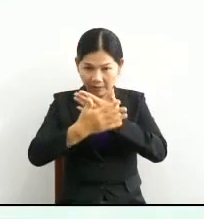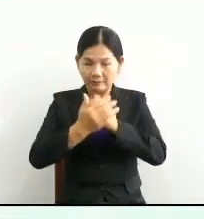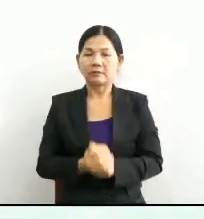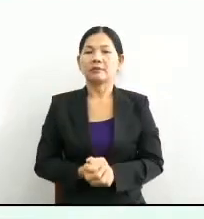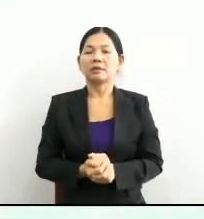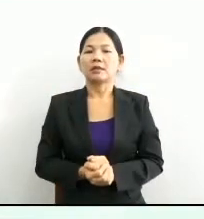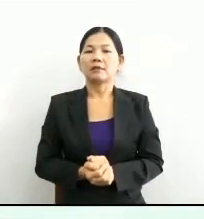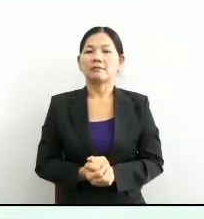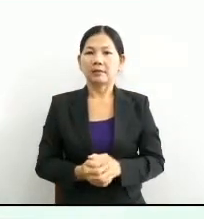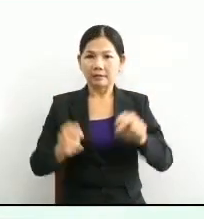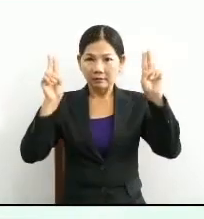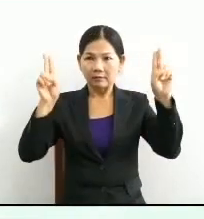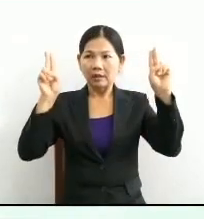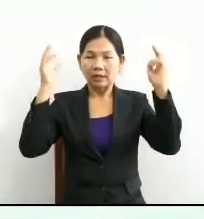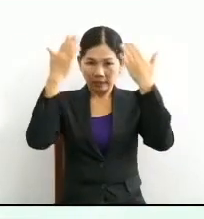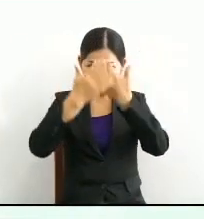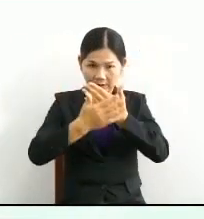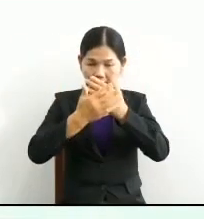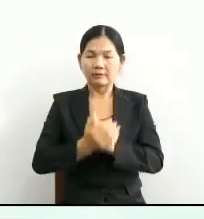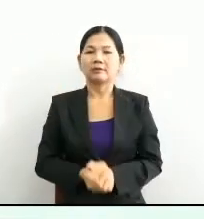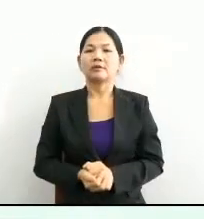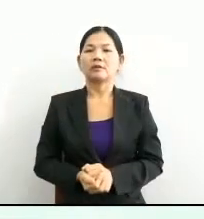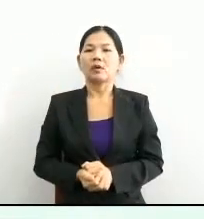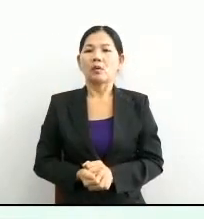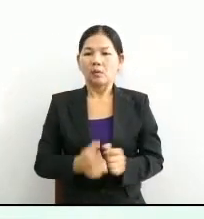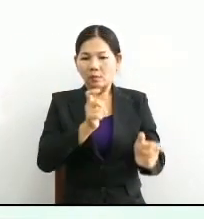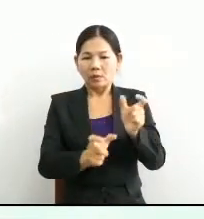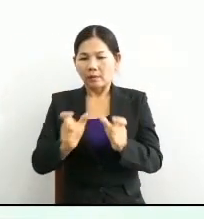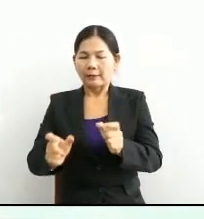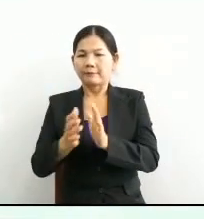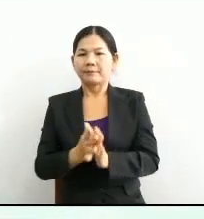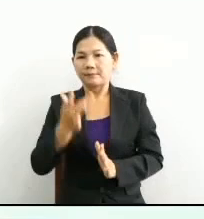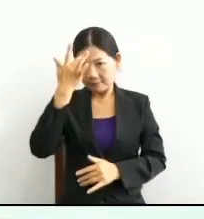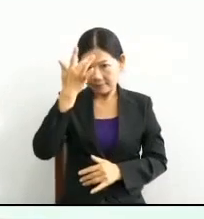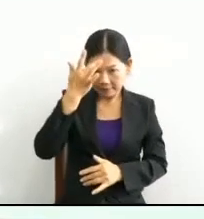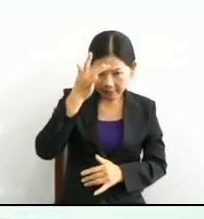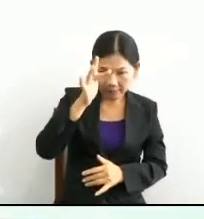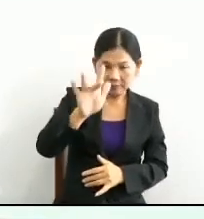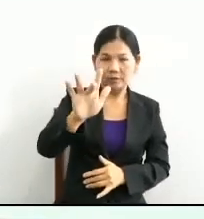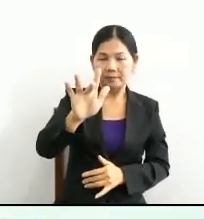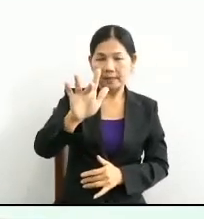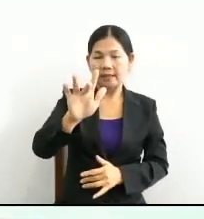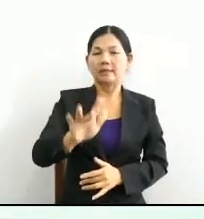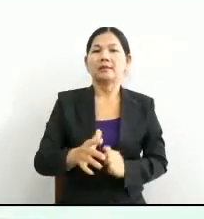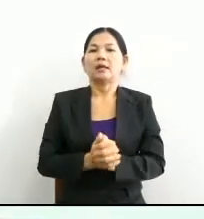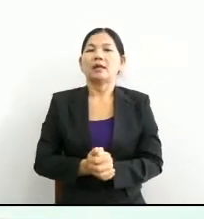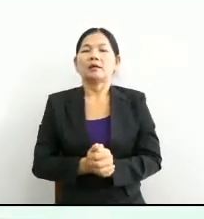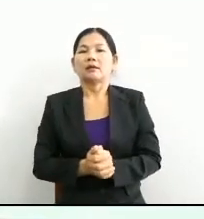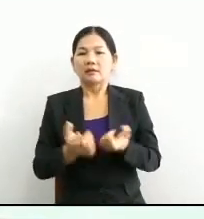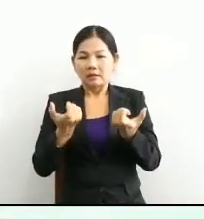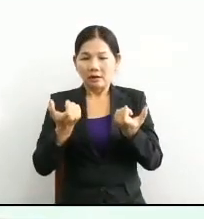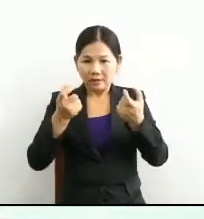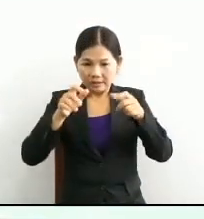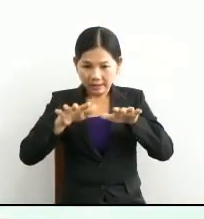đài miến át cộng bằng to tai mồn nú miên trà nhà tớp át